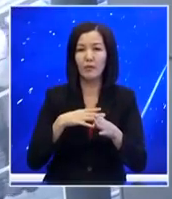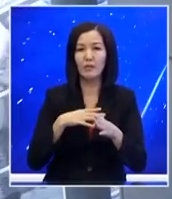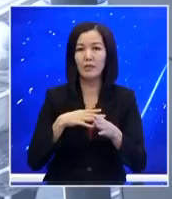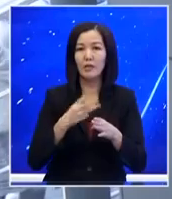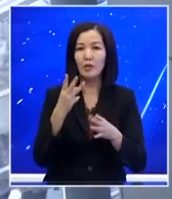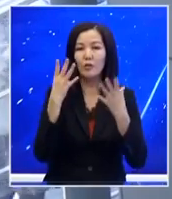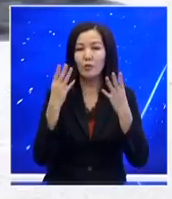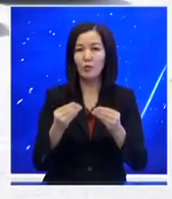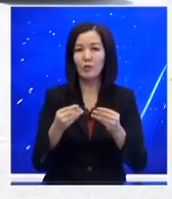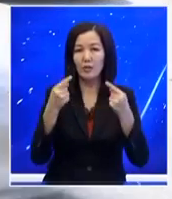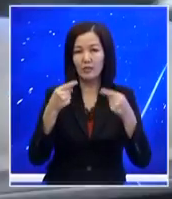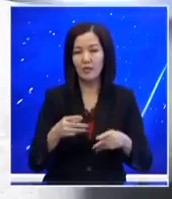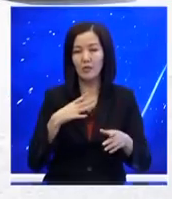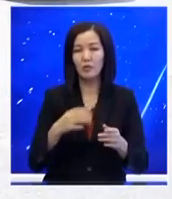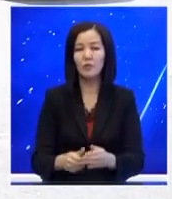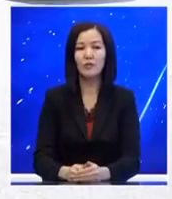до 3 дней.